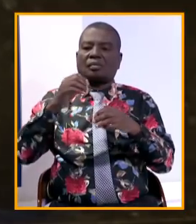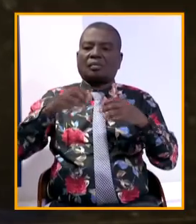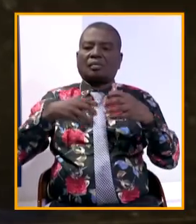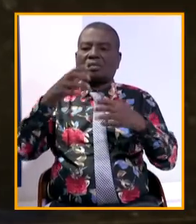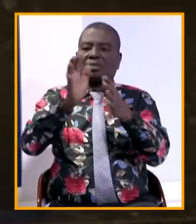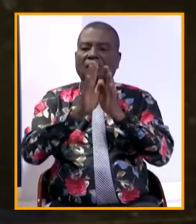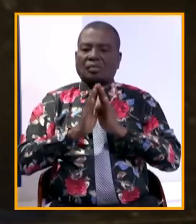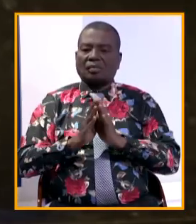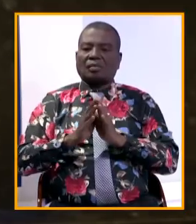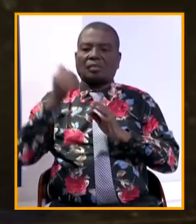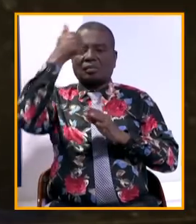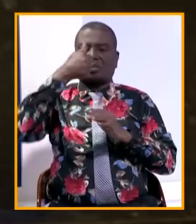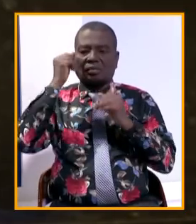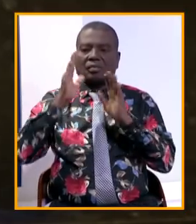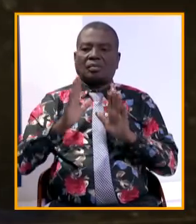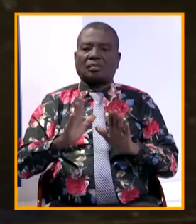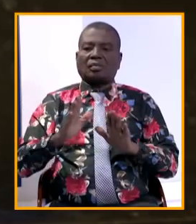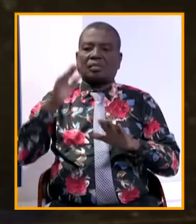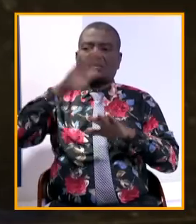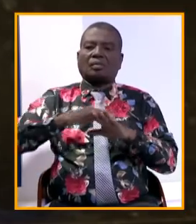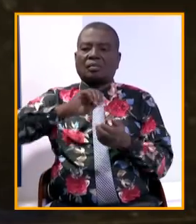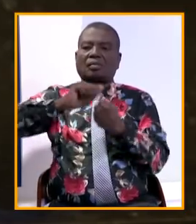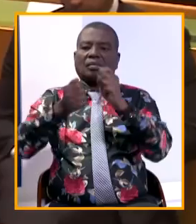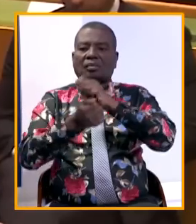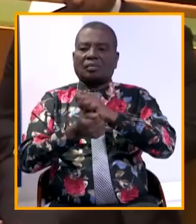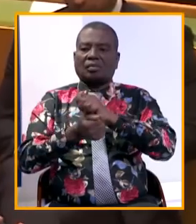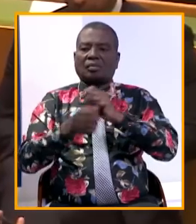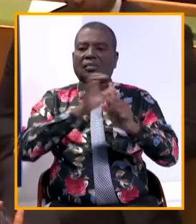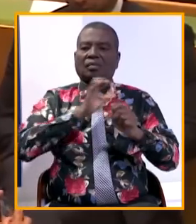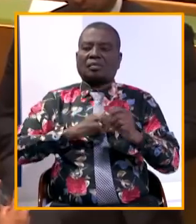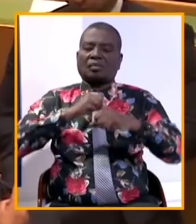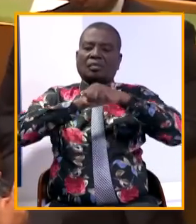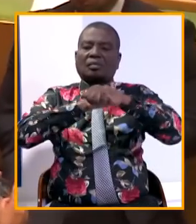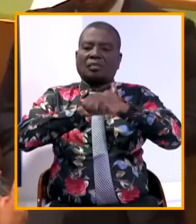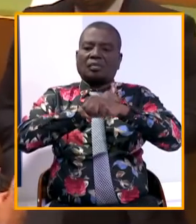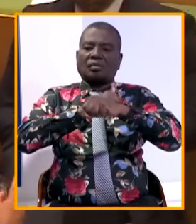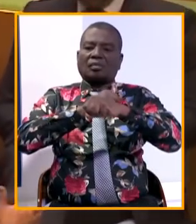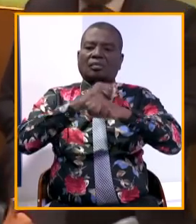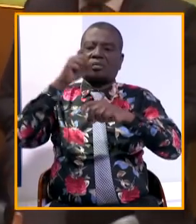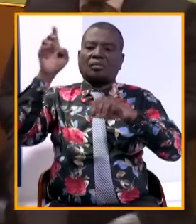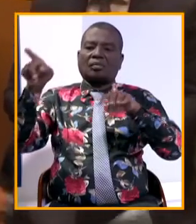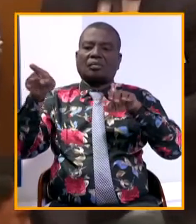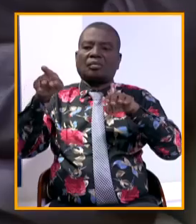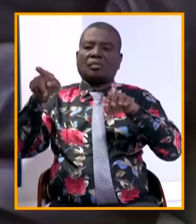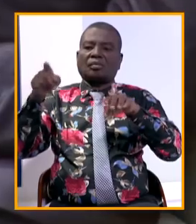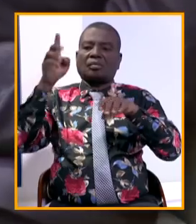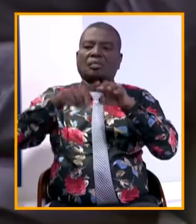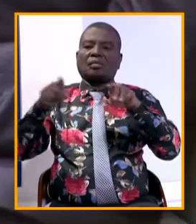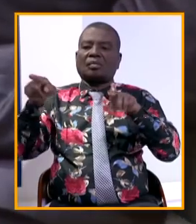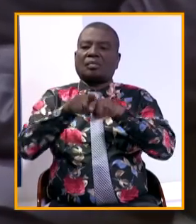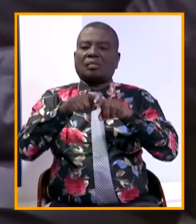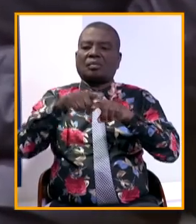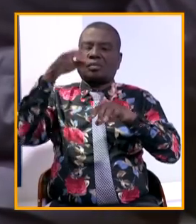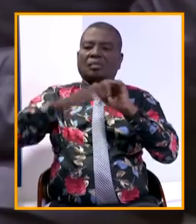revendication africaine sur la réforme du Conseil de sécurité telle que reflétée dans